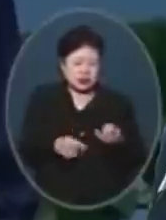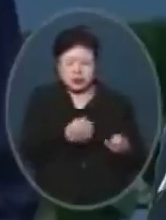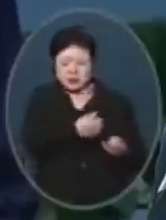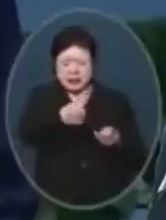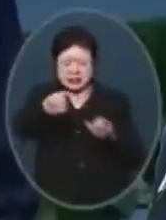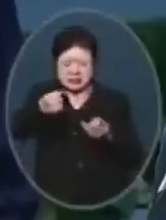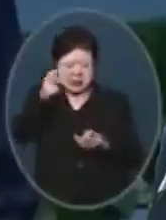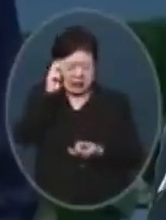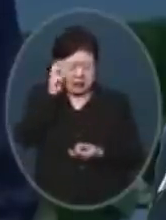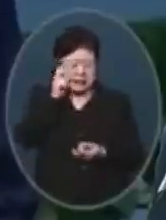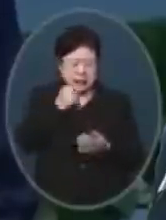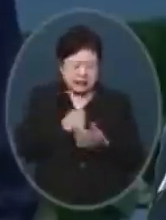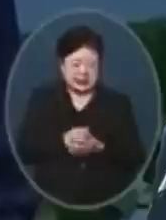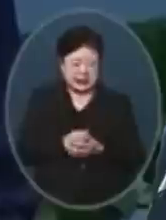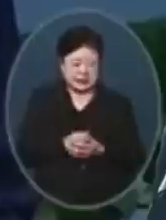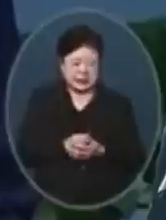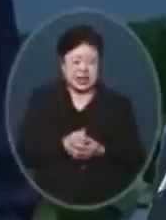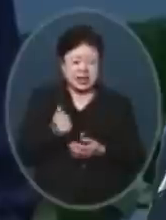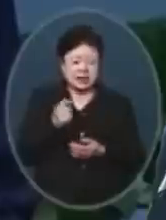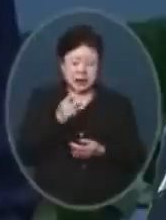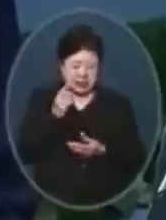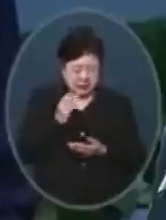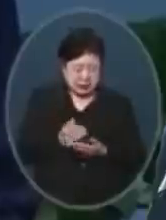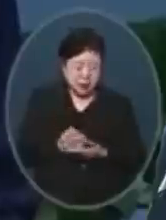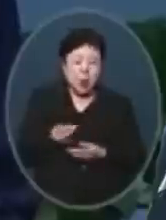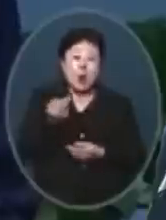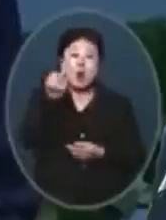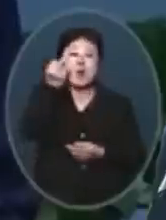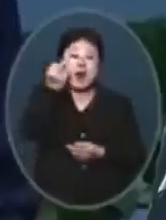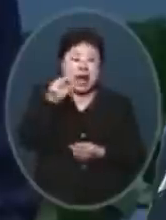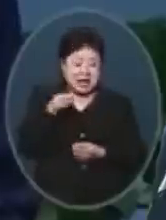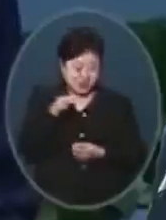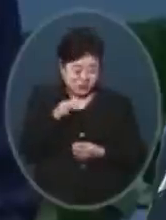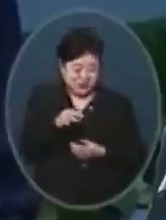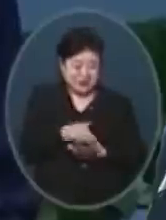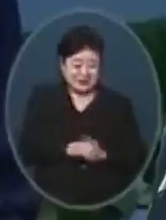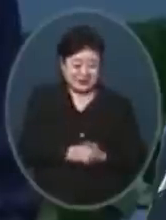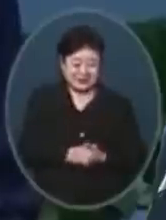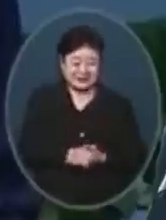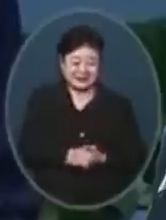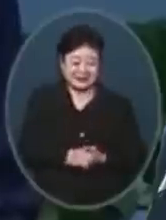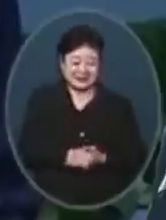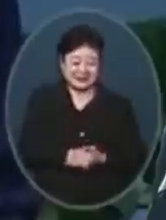죽이고 너를 빼앗아갈 것이다. 그러므로 우리가